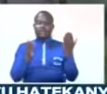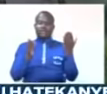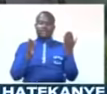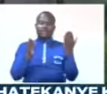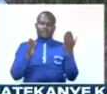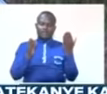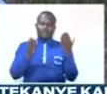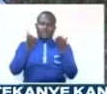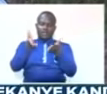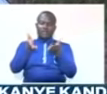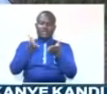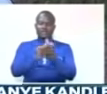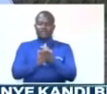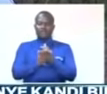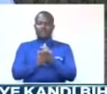bikaba bihari